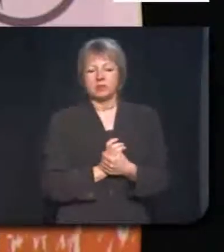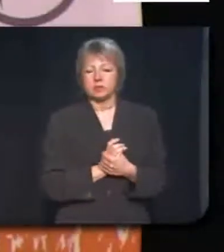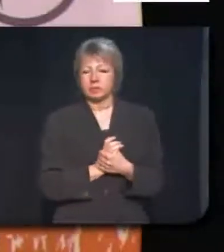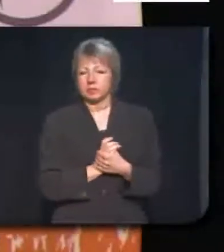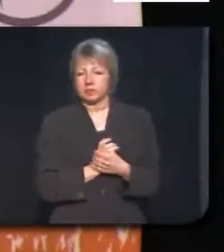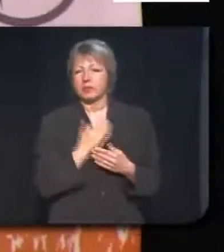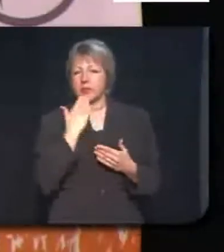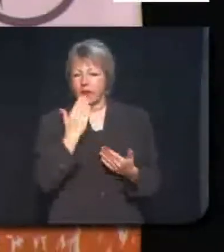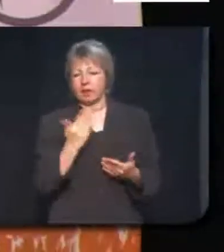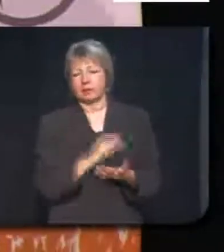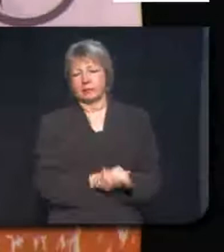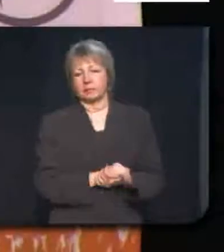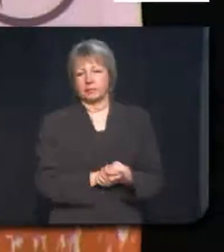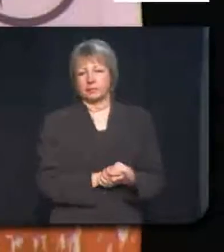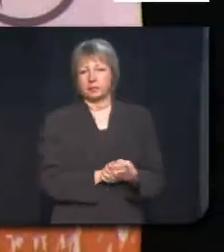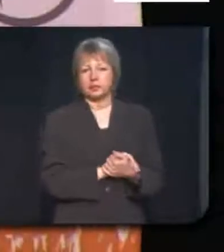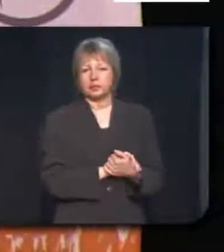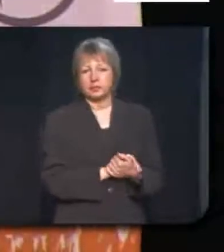danke schön